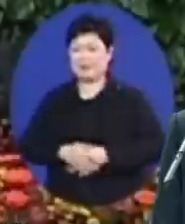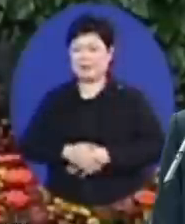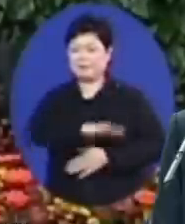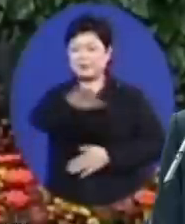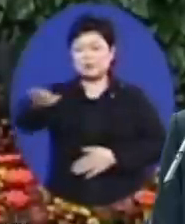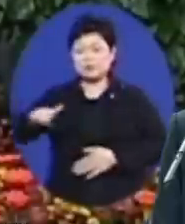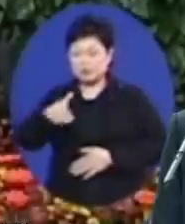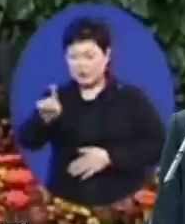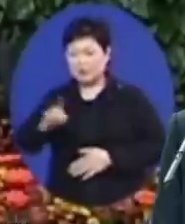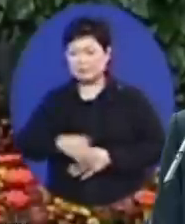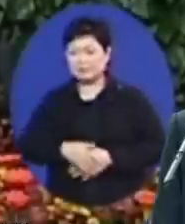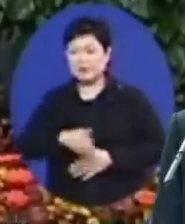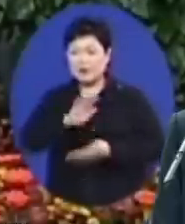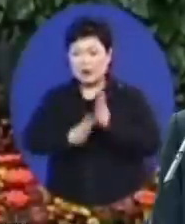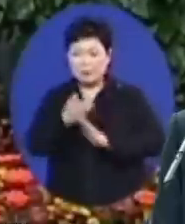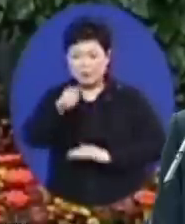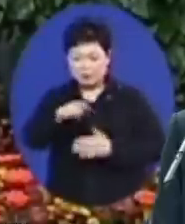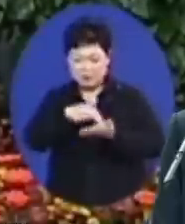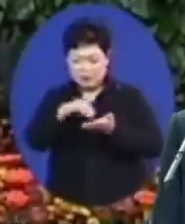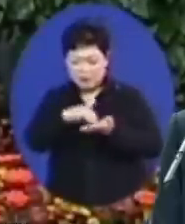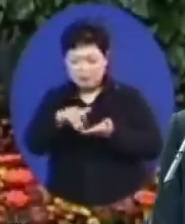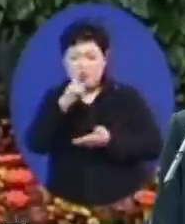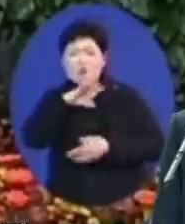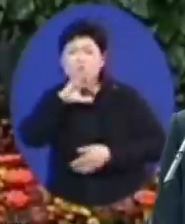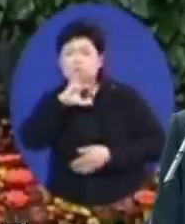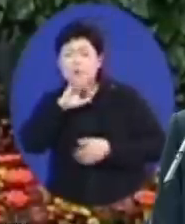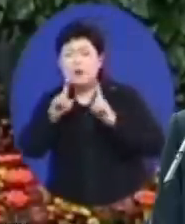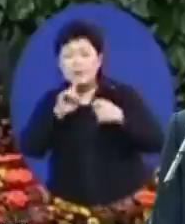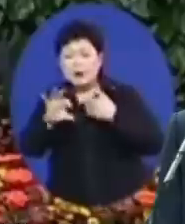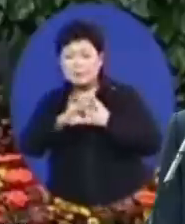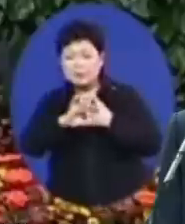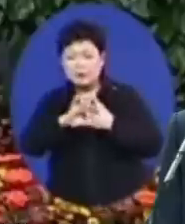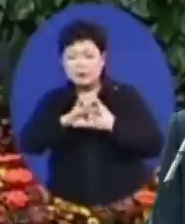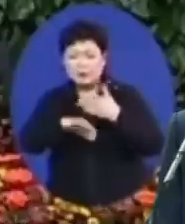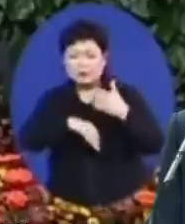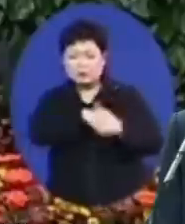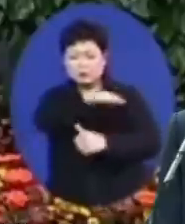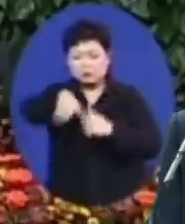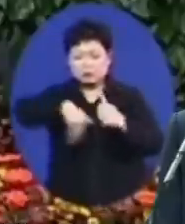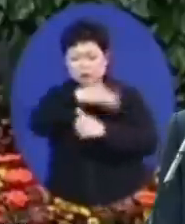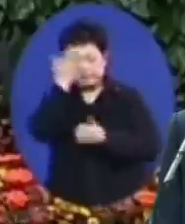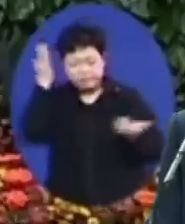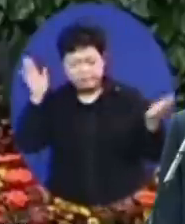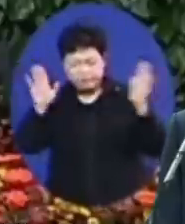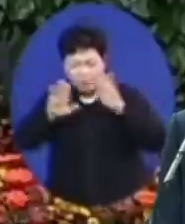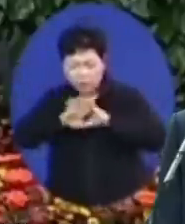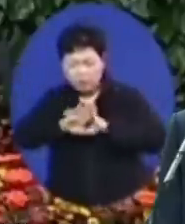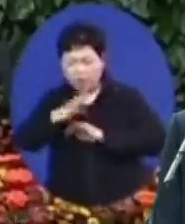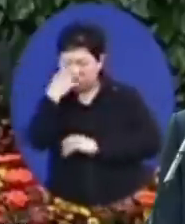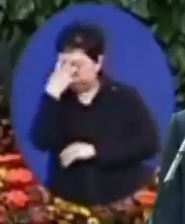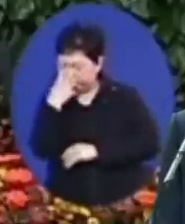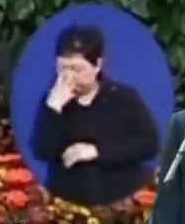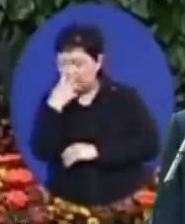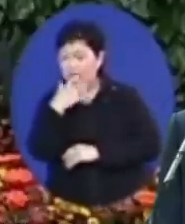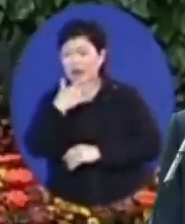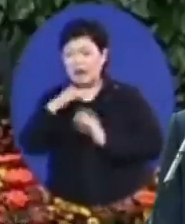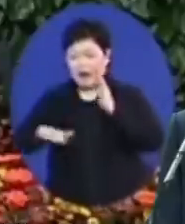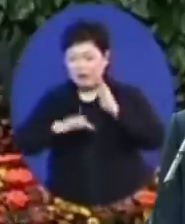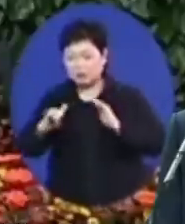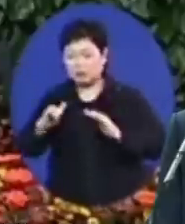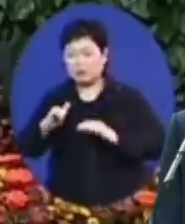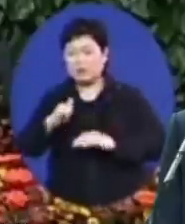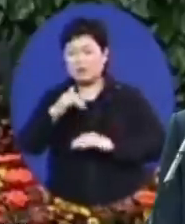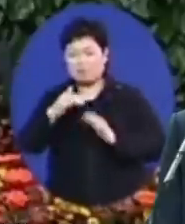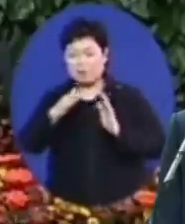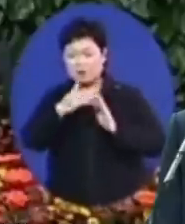우리가 없는 것을 헤아리고 불평을 말하면 주위를 어둡게 하여 가족과 이웃을 불행하게 만드는 것입니다. 나만